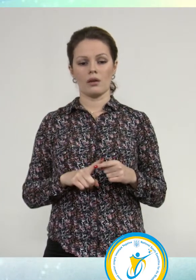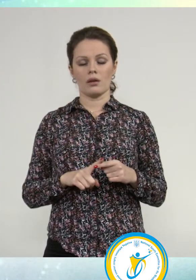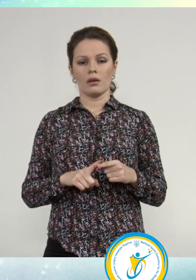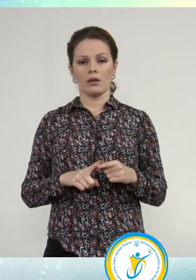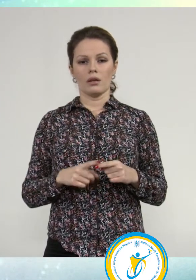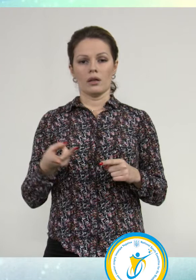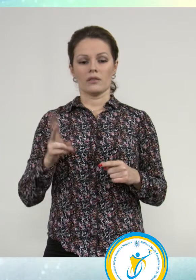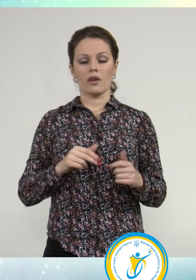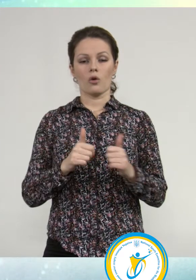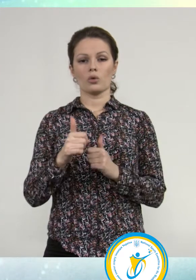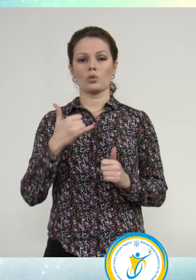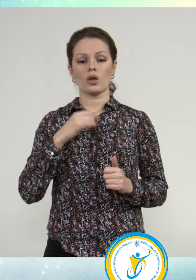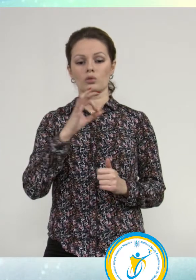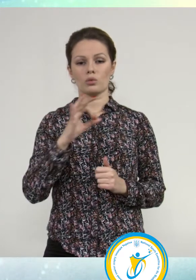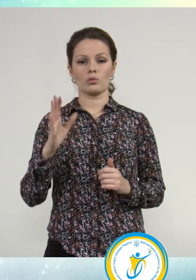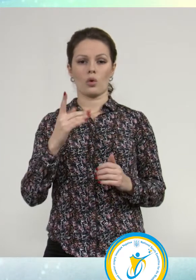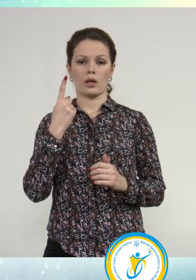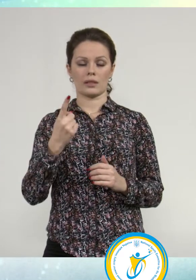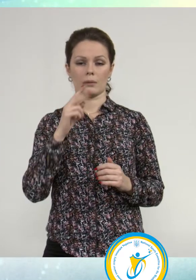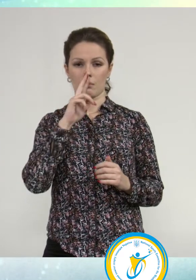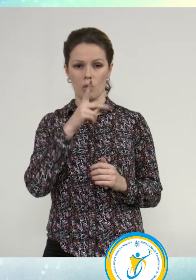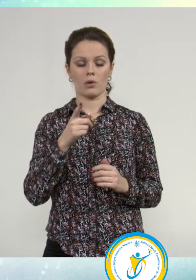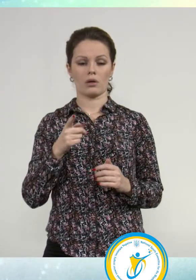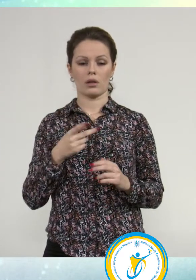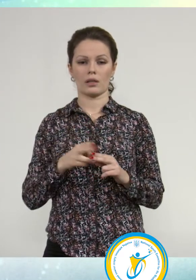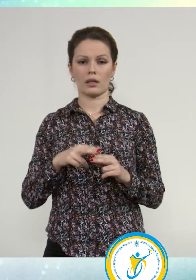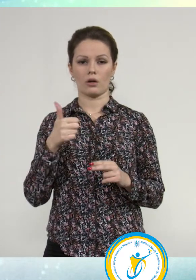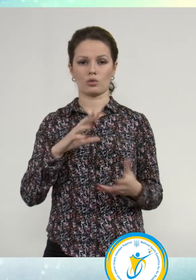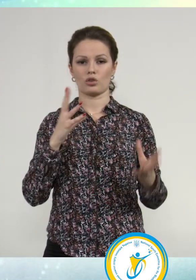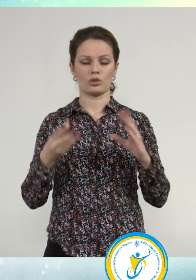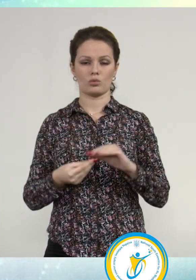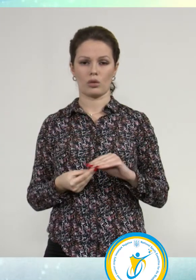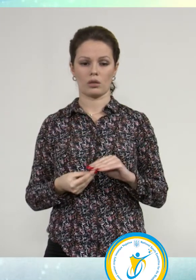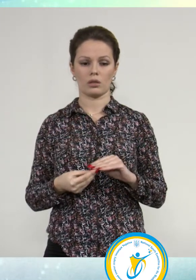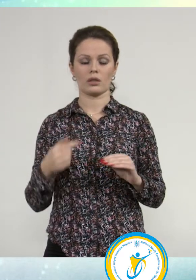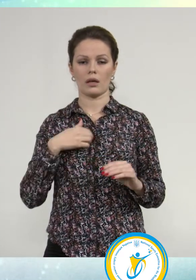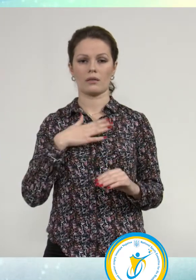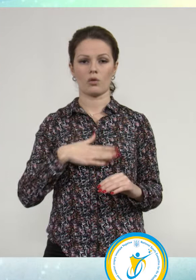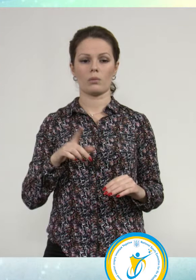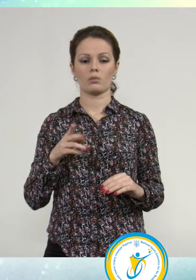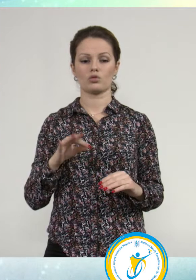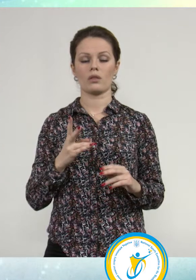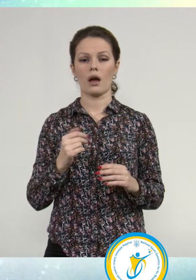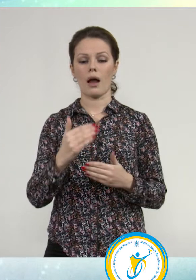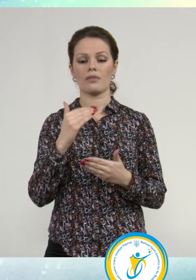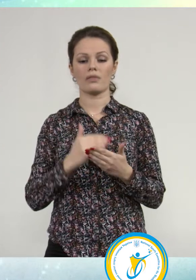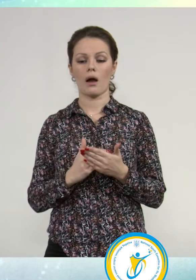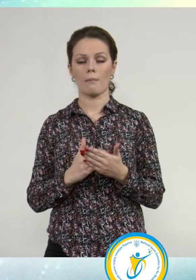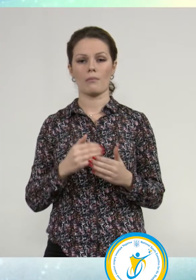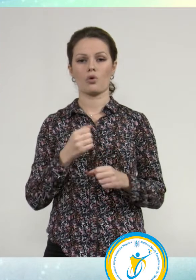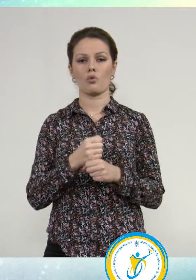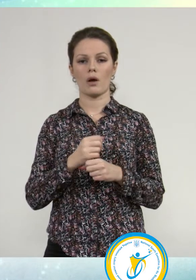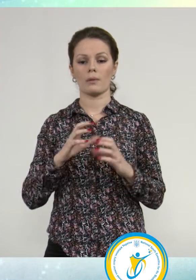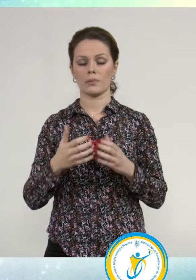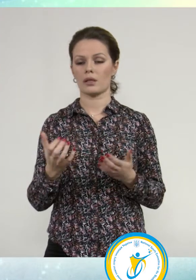2 гонки у нас з нулем, і сьогодні тільки один промах. Довольно таки це хороший результат. Я довольна, тому що на етапі Кубка міра у мене не вийшло